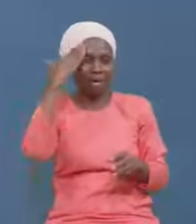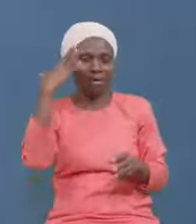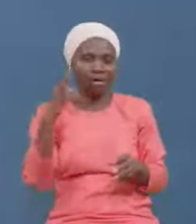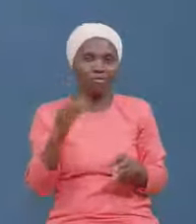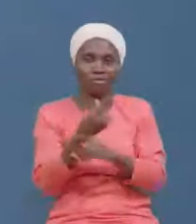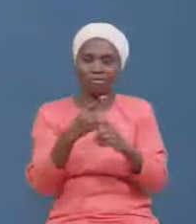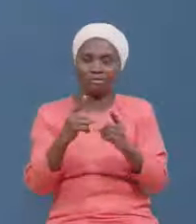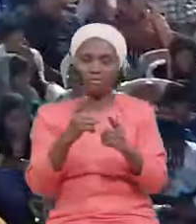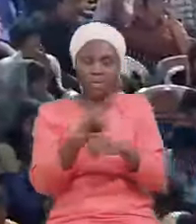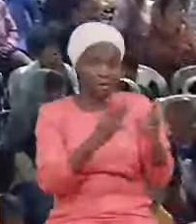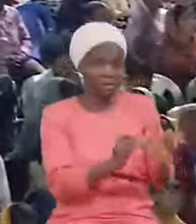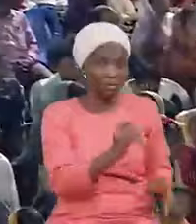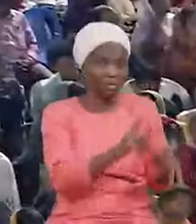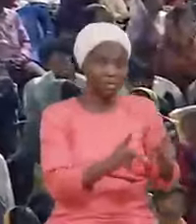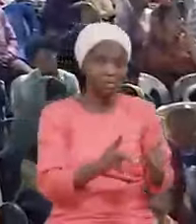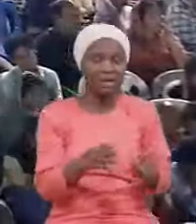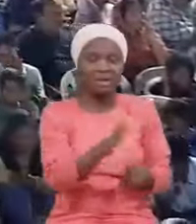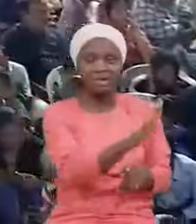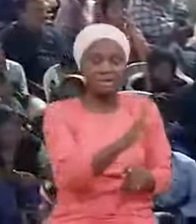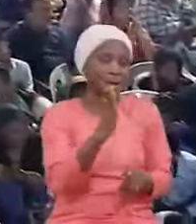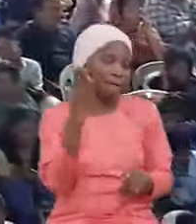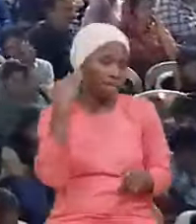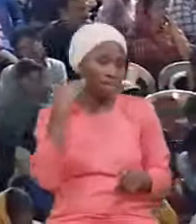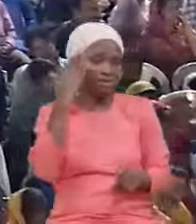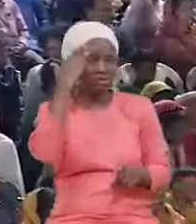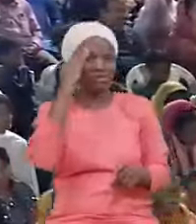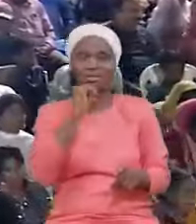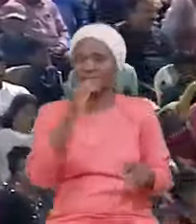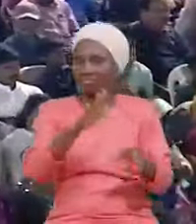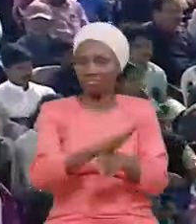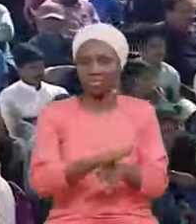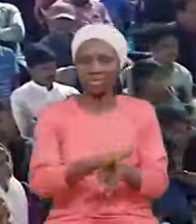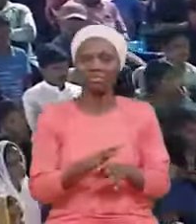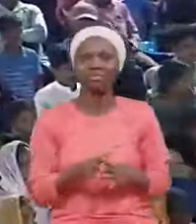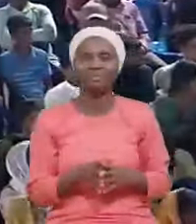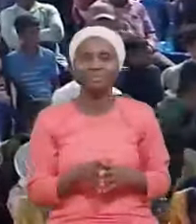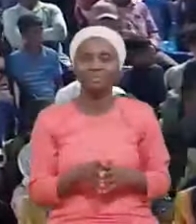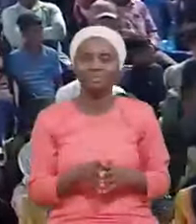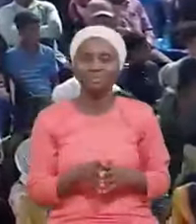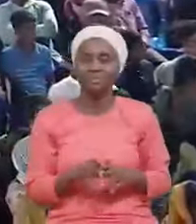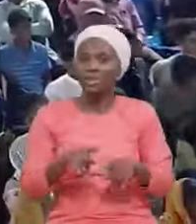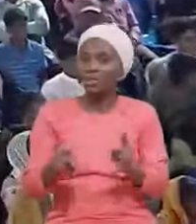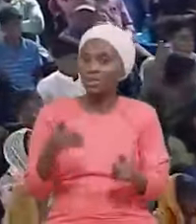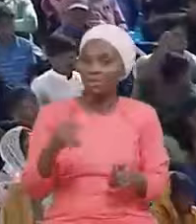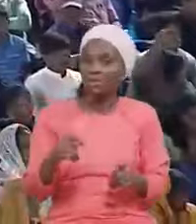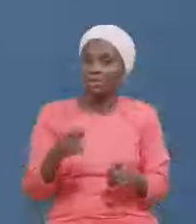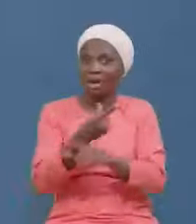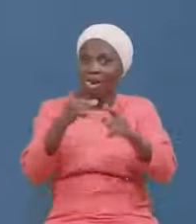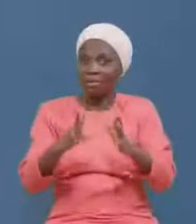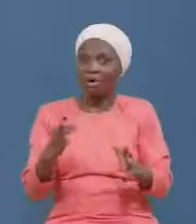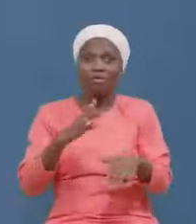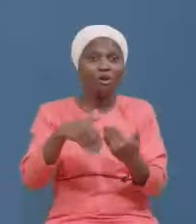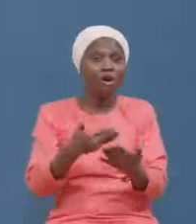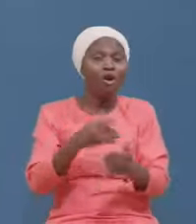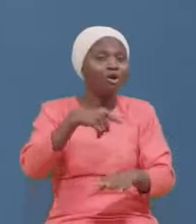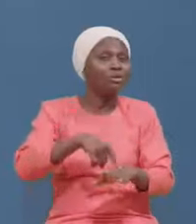not enough. గతకాలపు విడుదల అనుగ్రహించే వారికి ఉన్న జ్ఞానం ప్రస్తుత కాలములో సరిపోదు. But the liberator of all time.